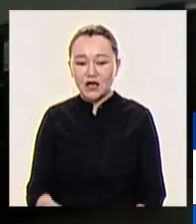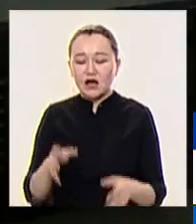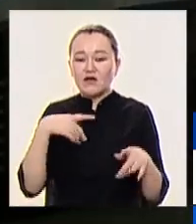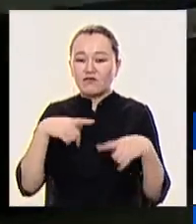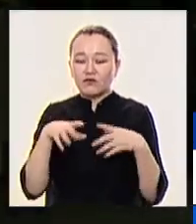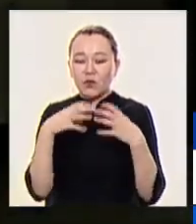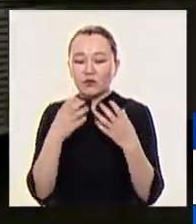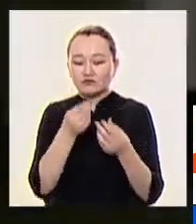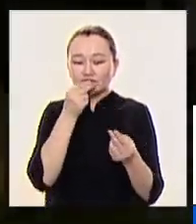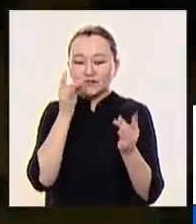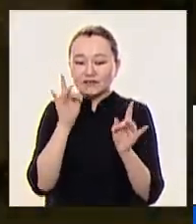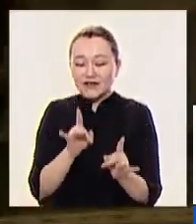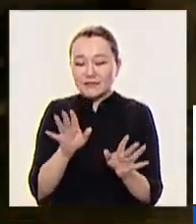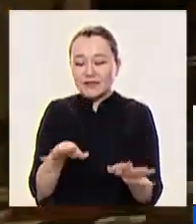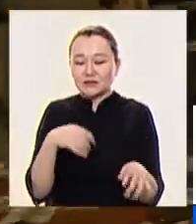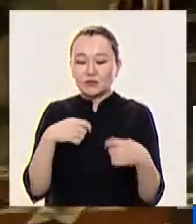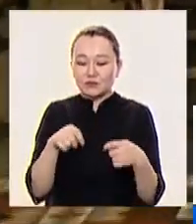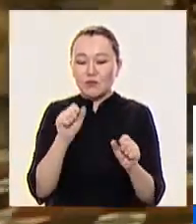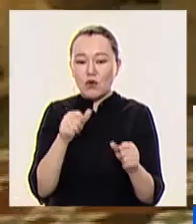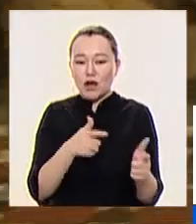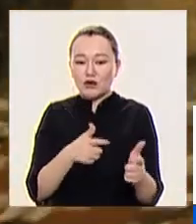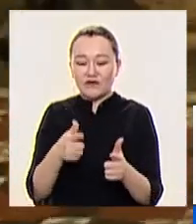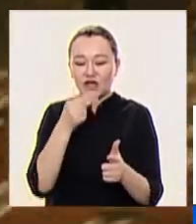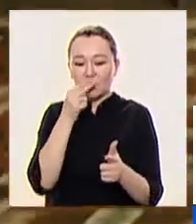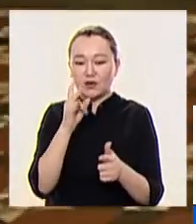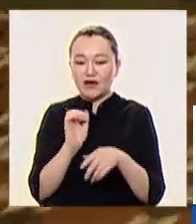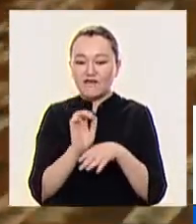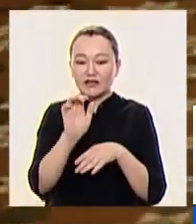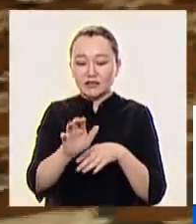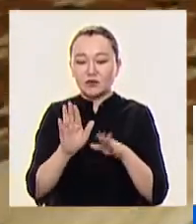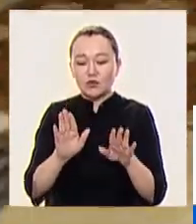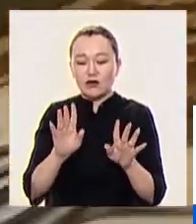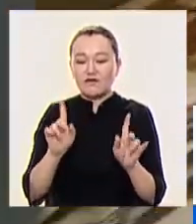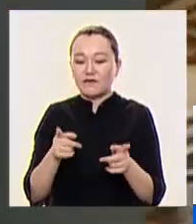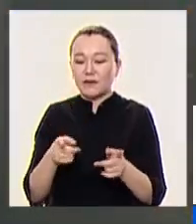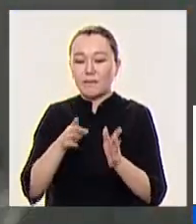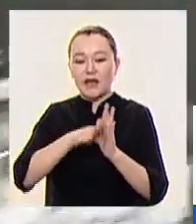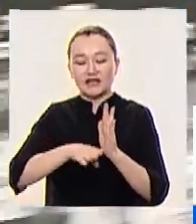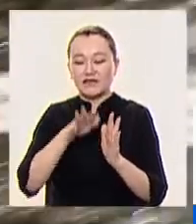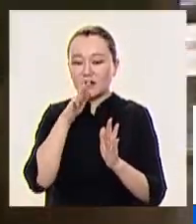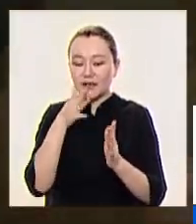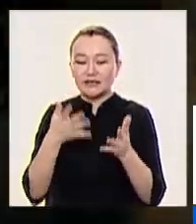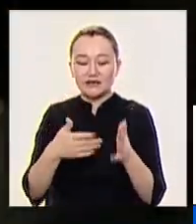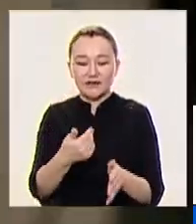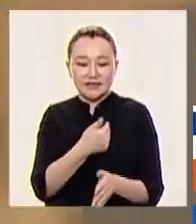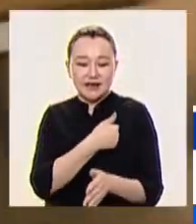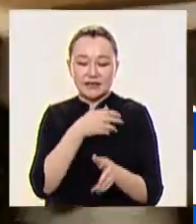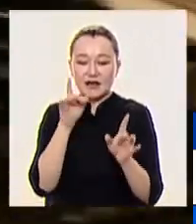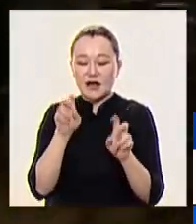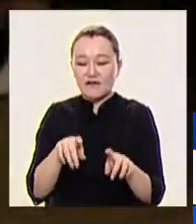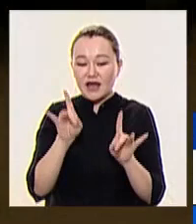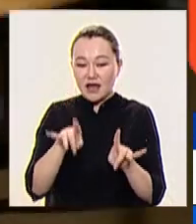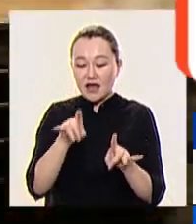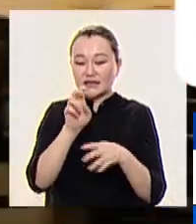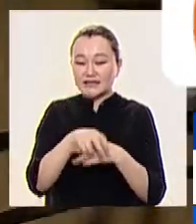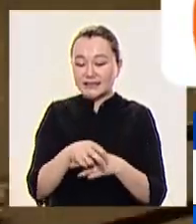Фудкорты, расположенные в торговых центрах, могут готовить еду на вынос без ограничений по времени. А если вы захотите посидеть в кафе,